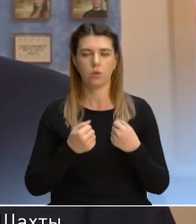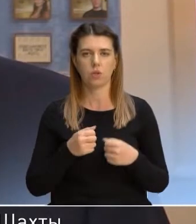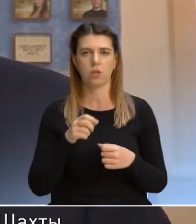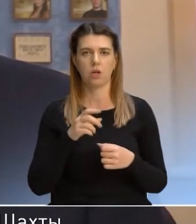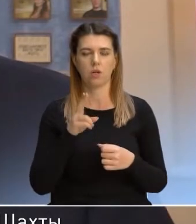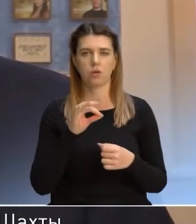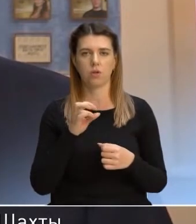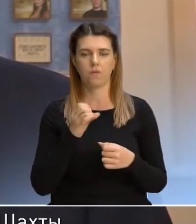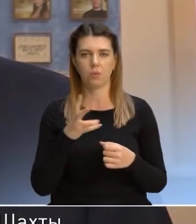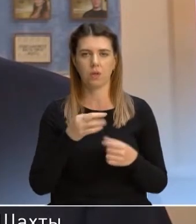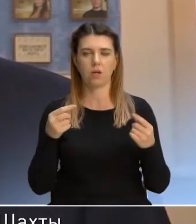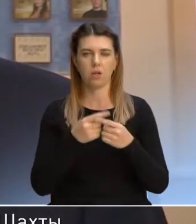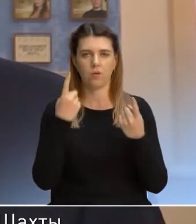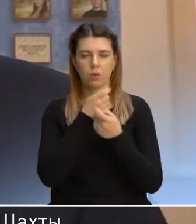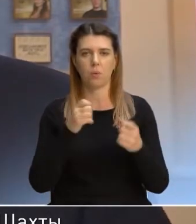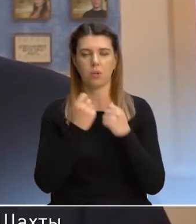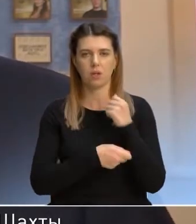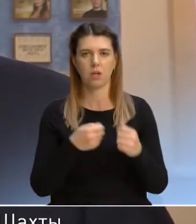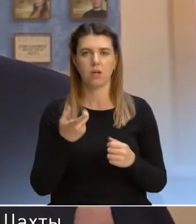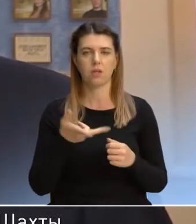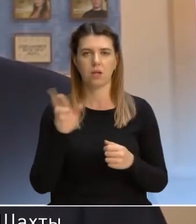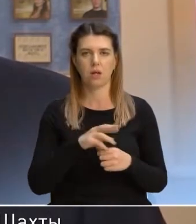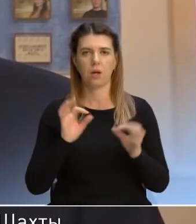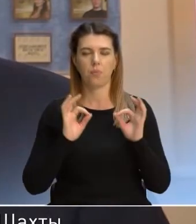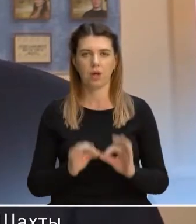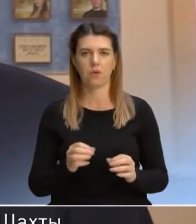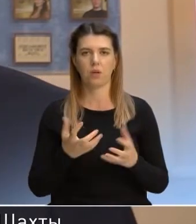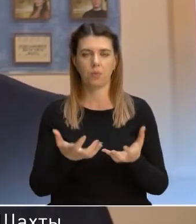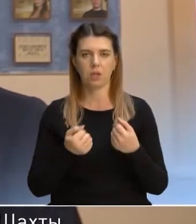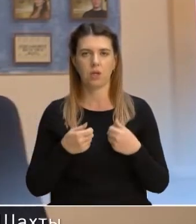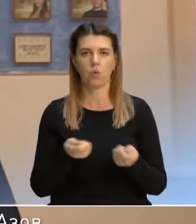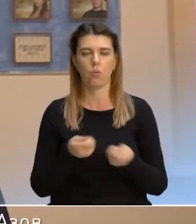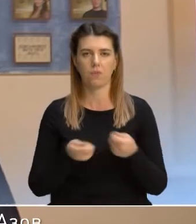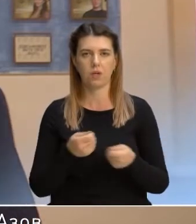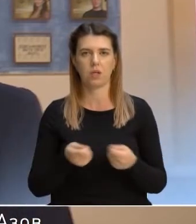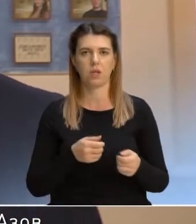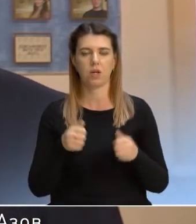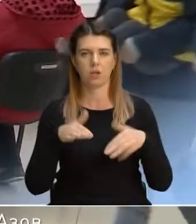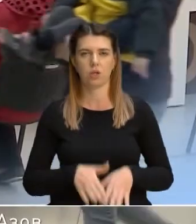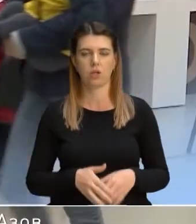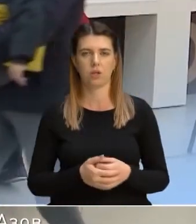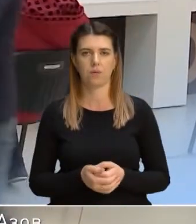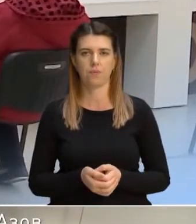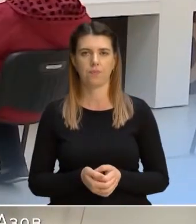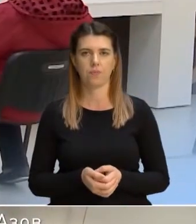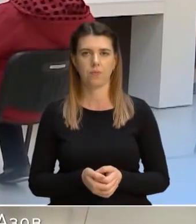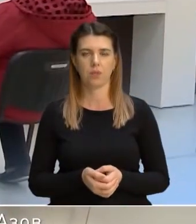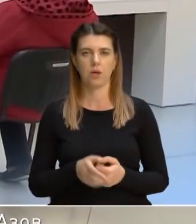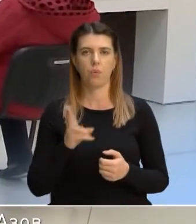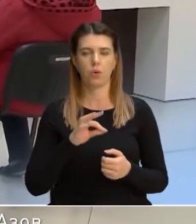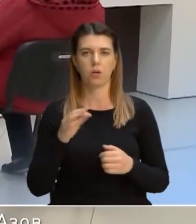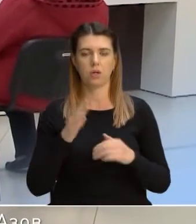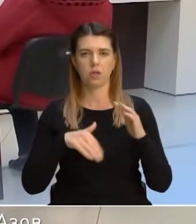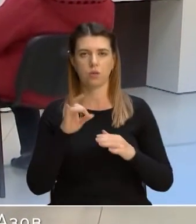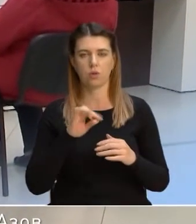достоверной информационный материал для правильного принятия управленческих решений по результатам